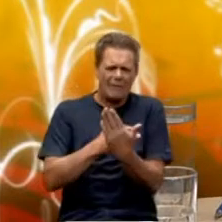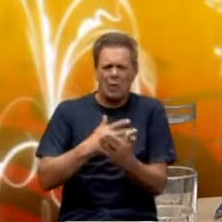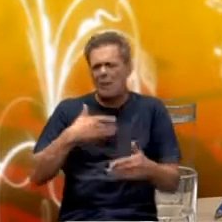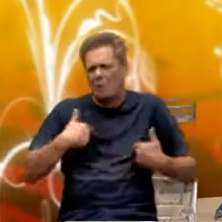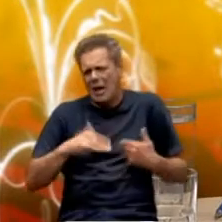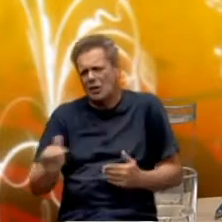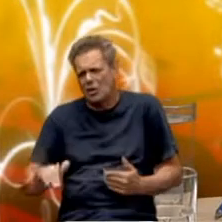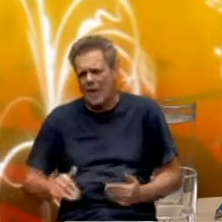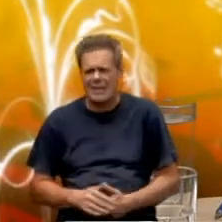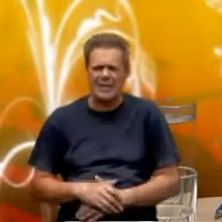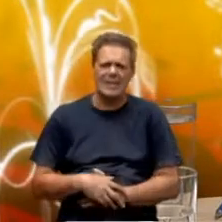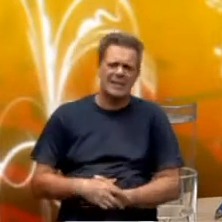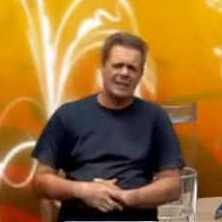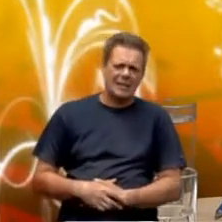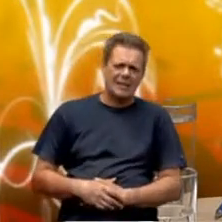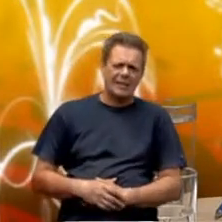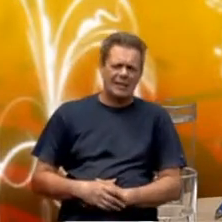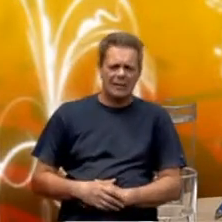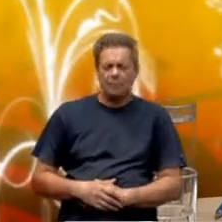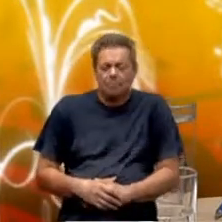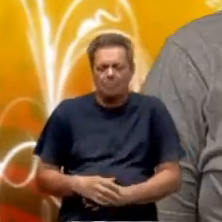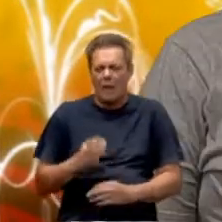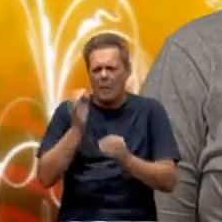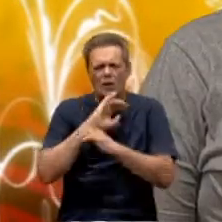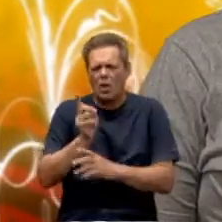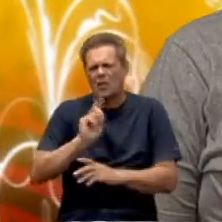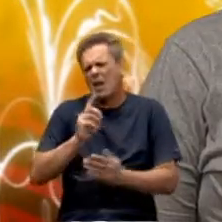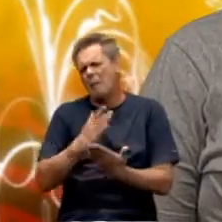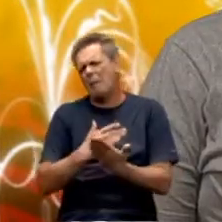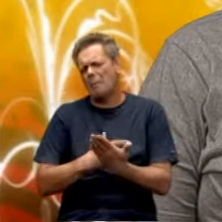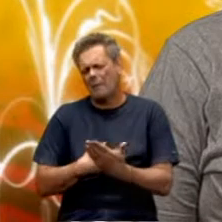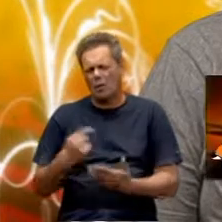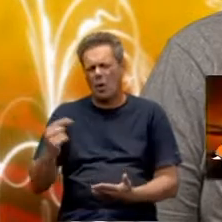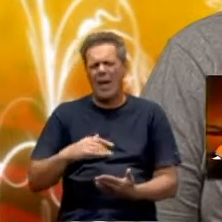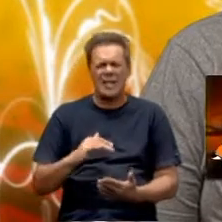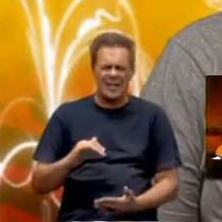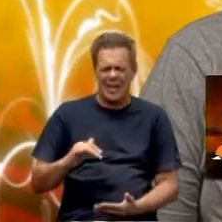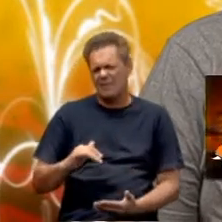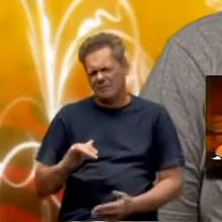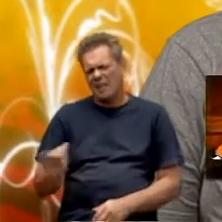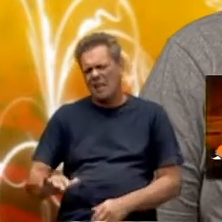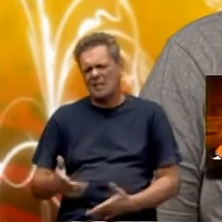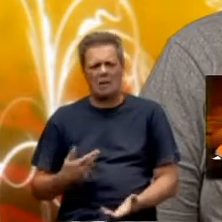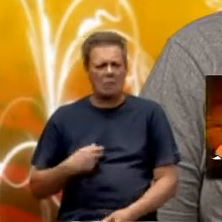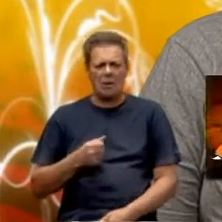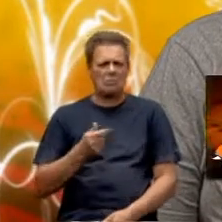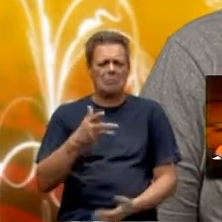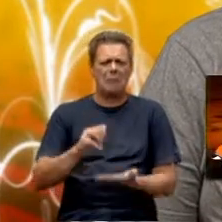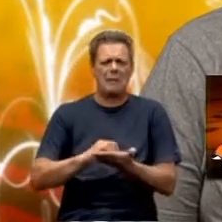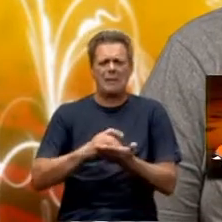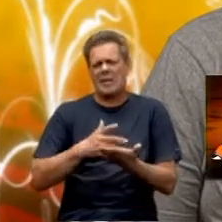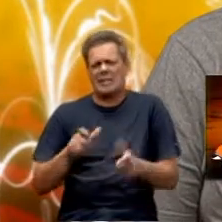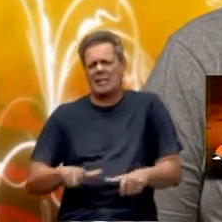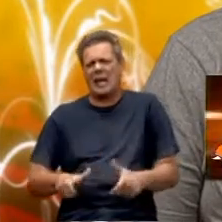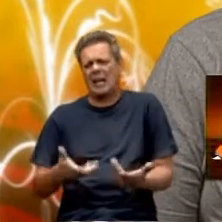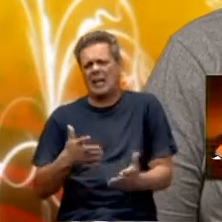Tu adolescenciji, baš u adolescenciji. Ma, nažalost, nema pravila. Dolaze djeca po par mjeseci stara. I